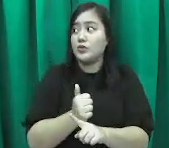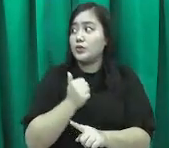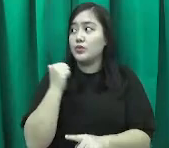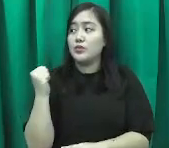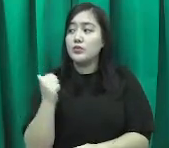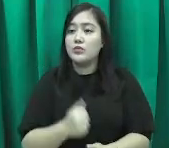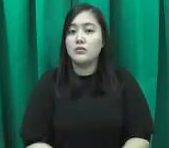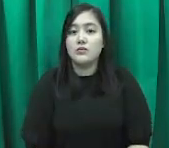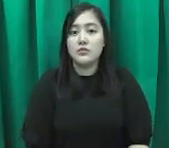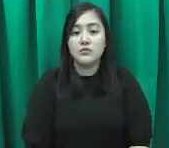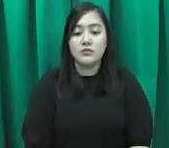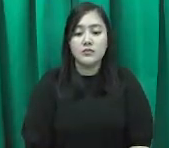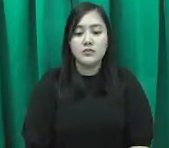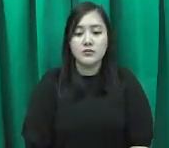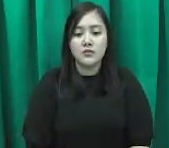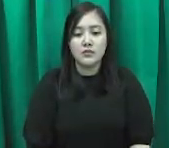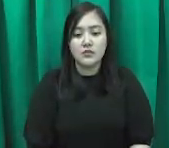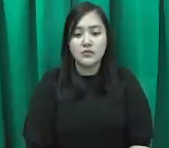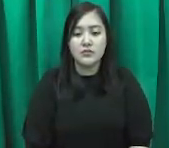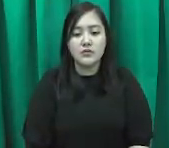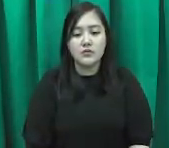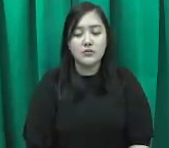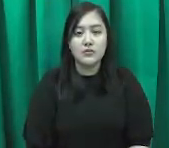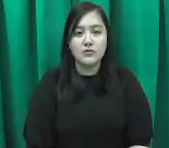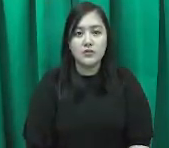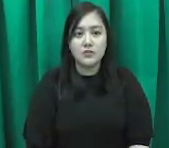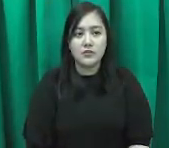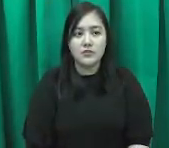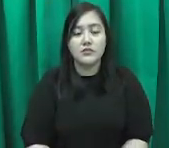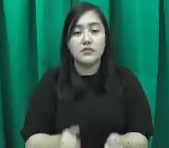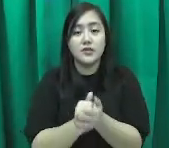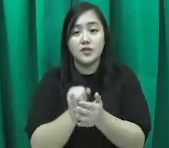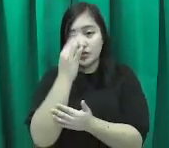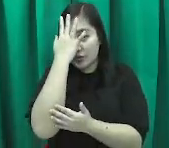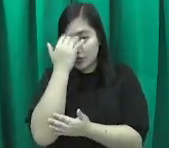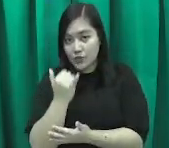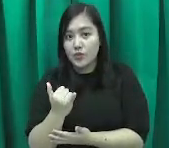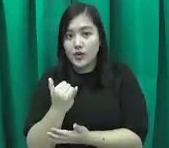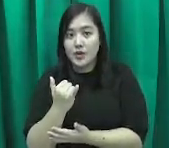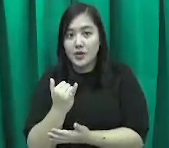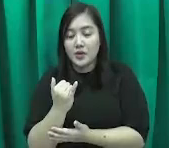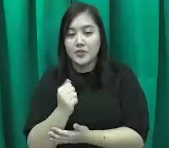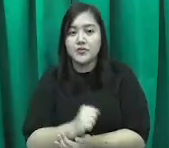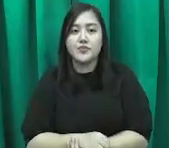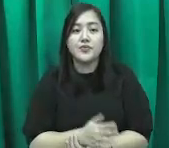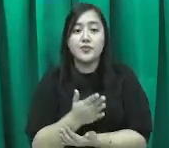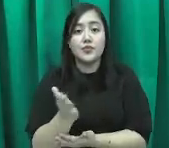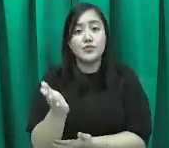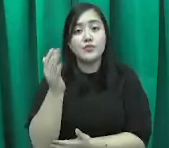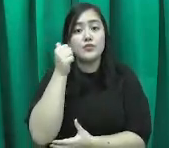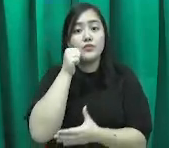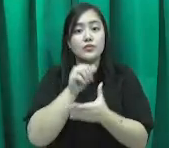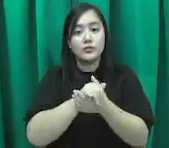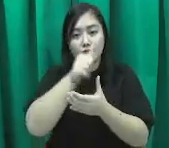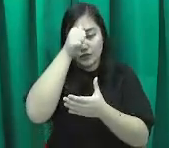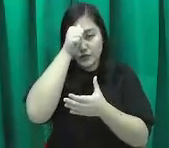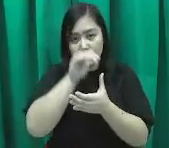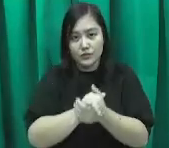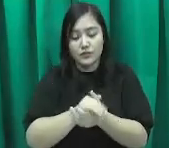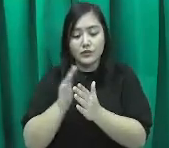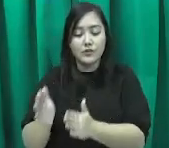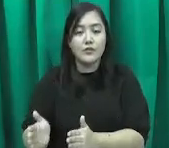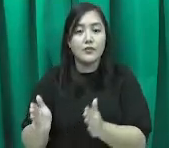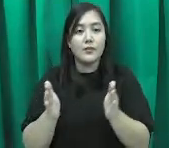syempre, dapat dalawa pa lang sila. Yes. Sila pa lang dalawa. Usap na. Nagpa-plano na. Yes. Yeah. Yes. Nagpa-plano na silang dalawa at